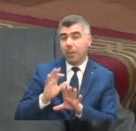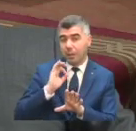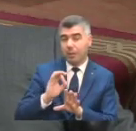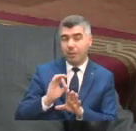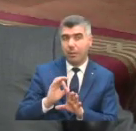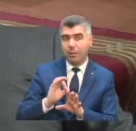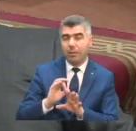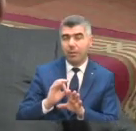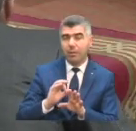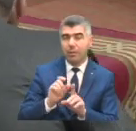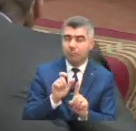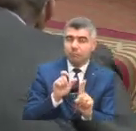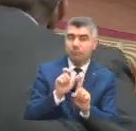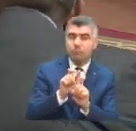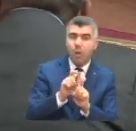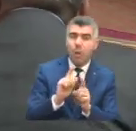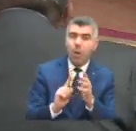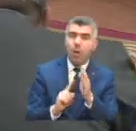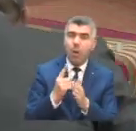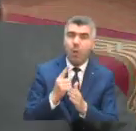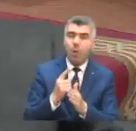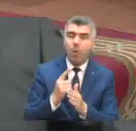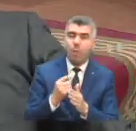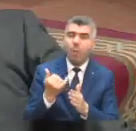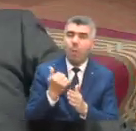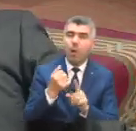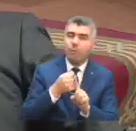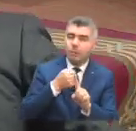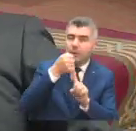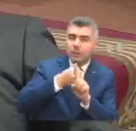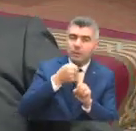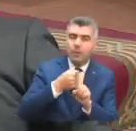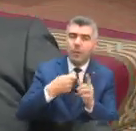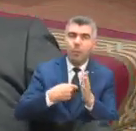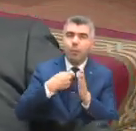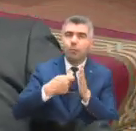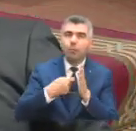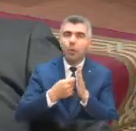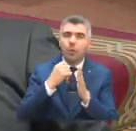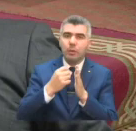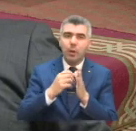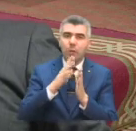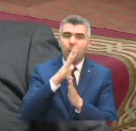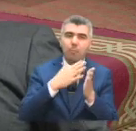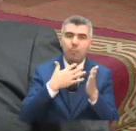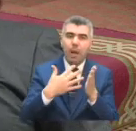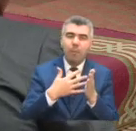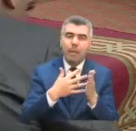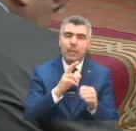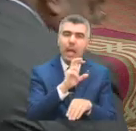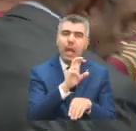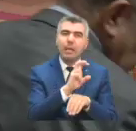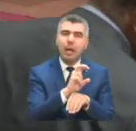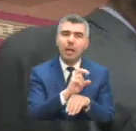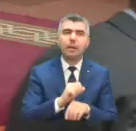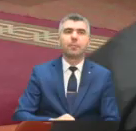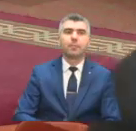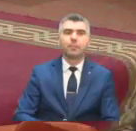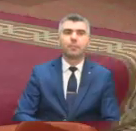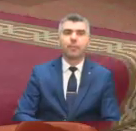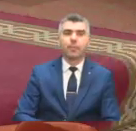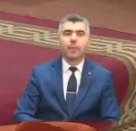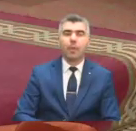فالتدابير المتخذة، أولا عندنا مواصلة تنزيل المشاريع ديال استراتيجية الجيل الأخضر واللي